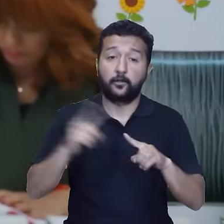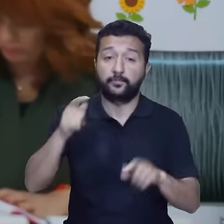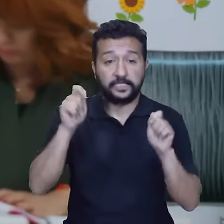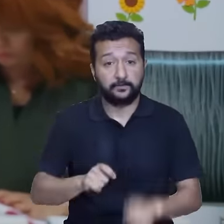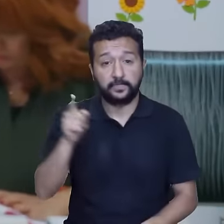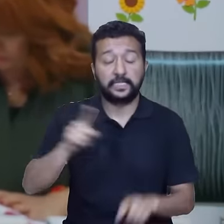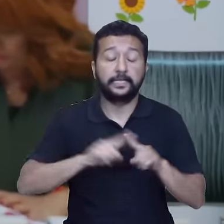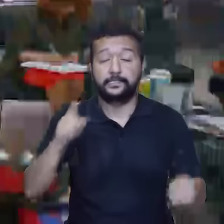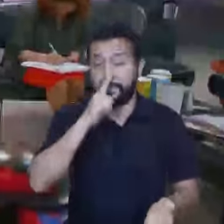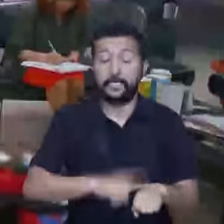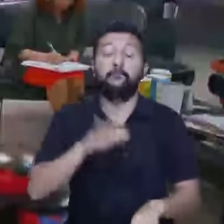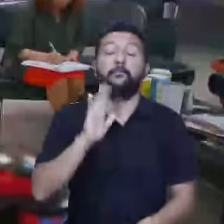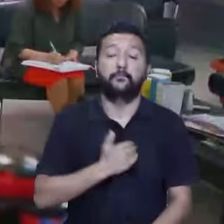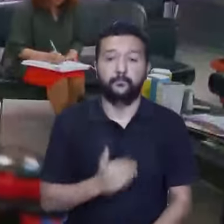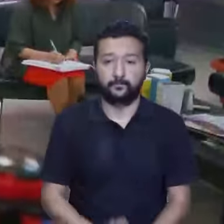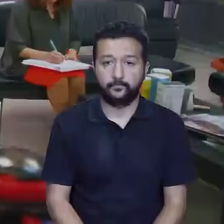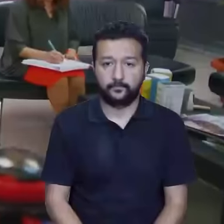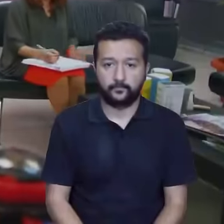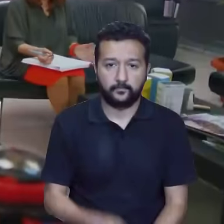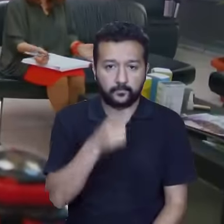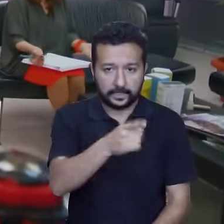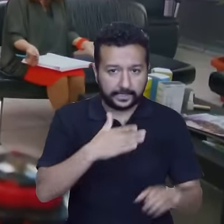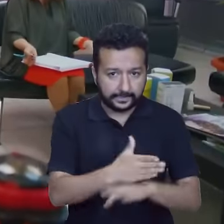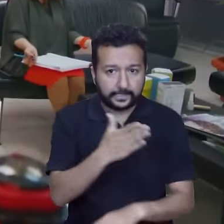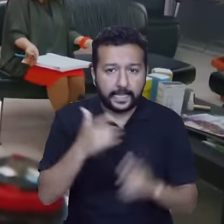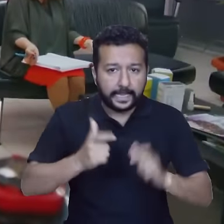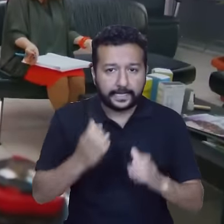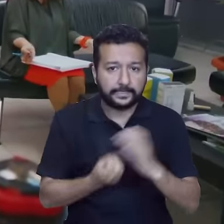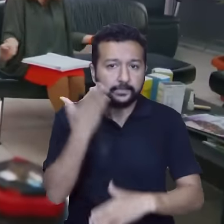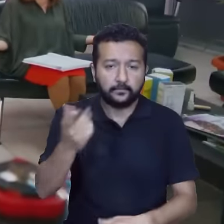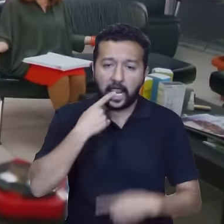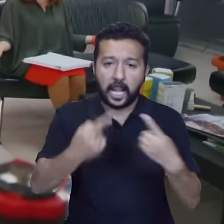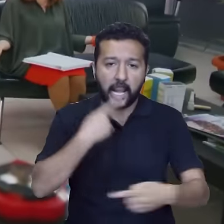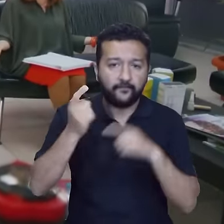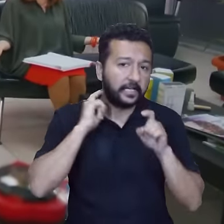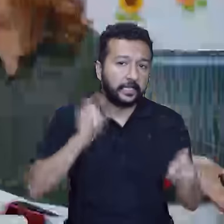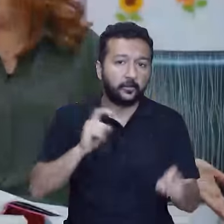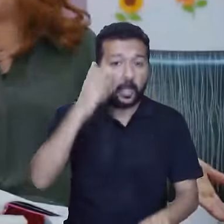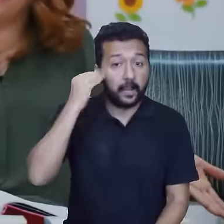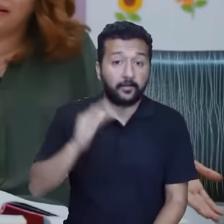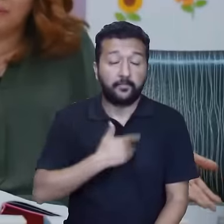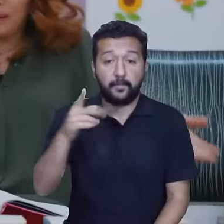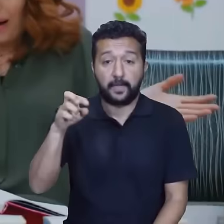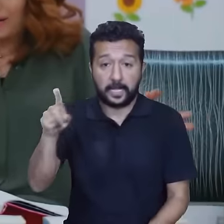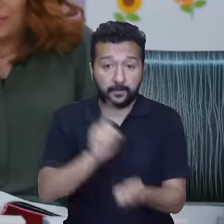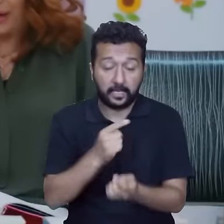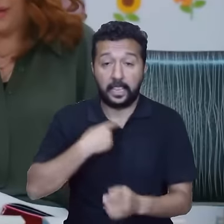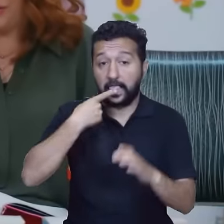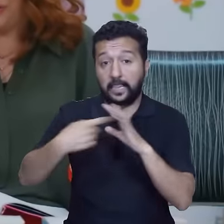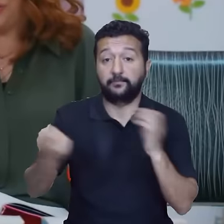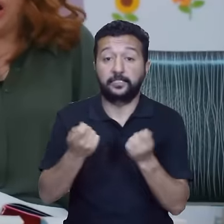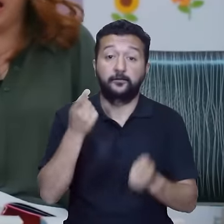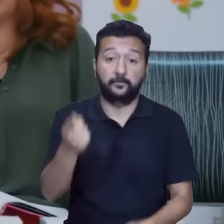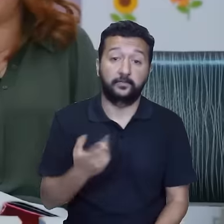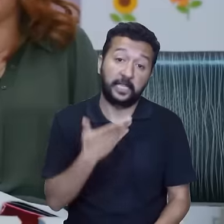bir şey yapacağına kesinlikle. Ya zaten nereden çıktı bu söylenti ben anlamadım ki. Ay Perhan da benim ağzımı